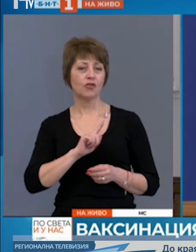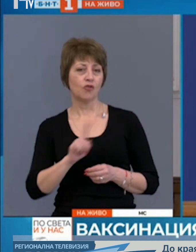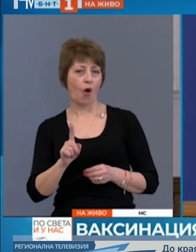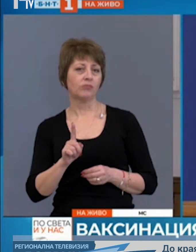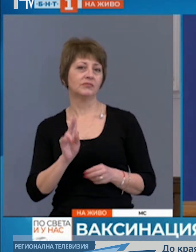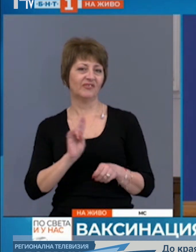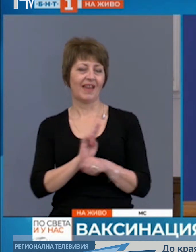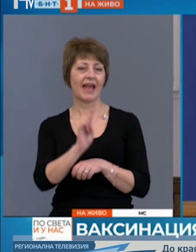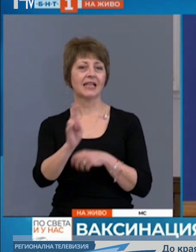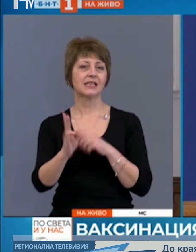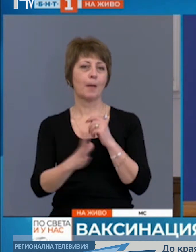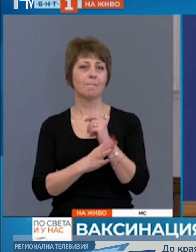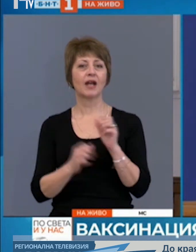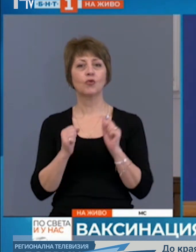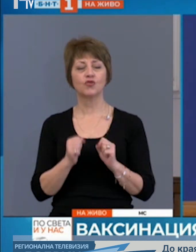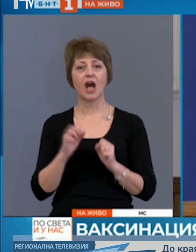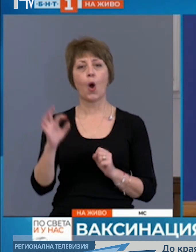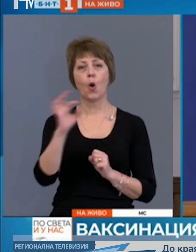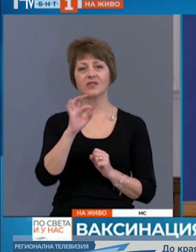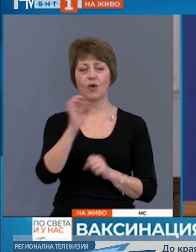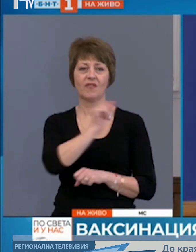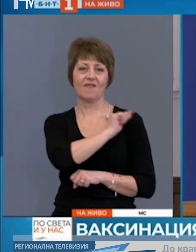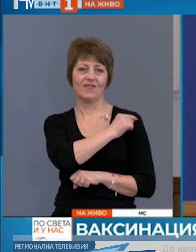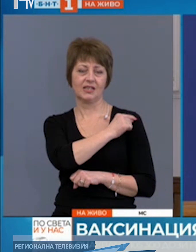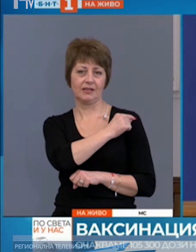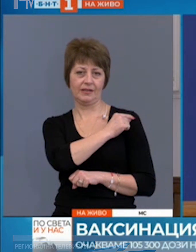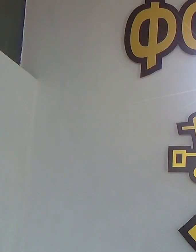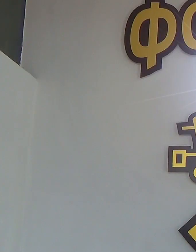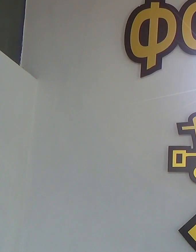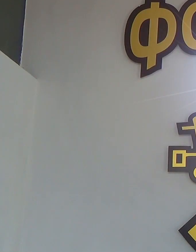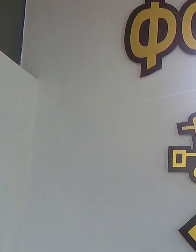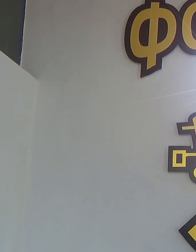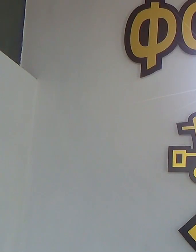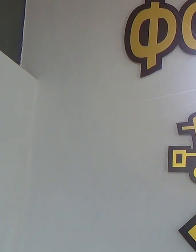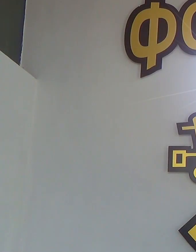март очакваме от оксфордската ваксина 105 600 дози.